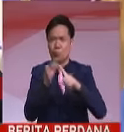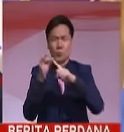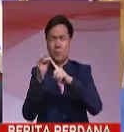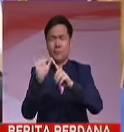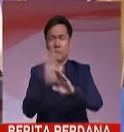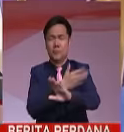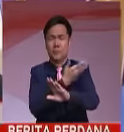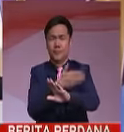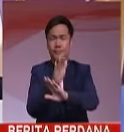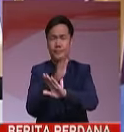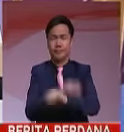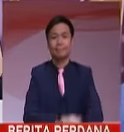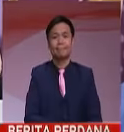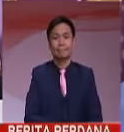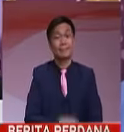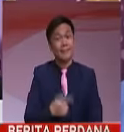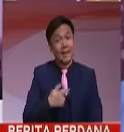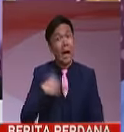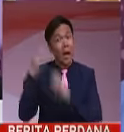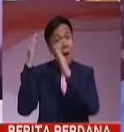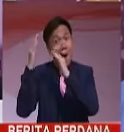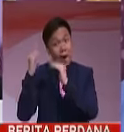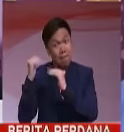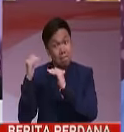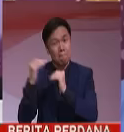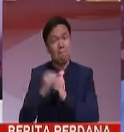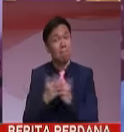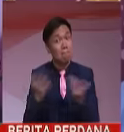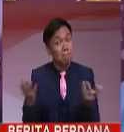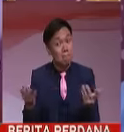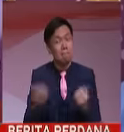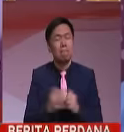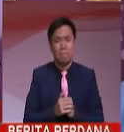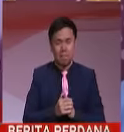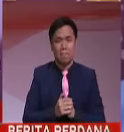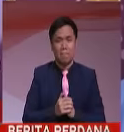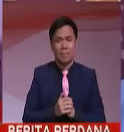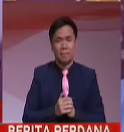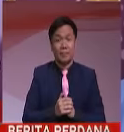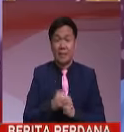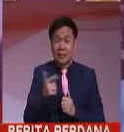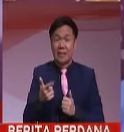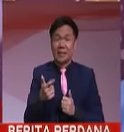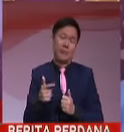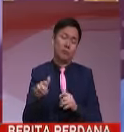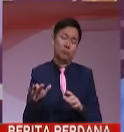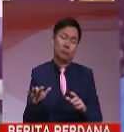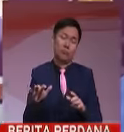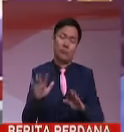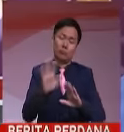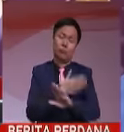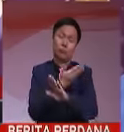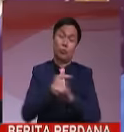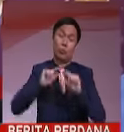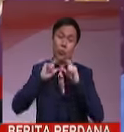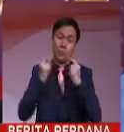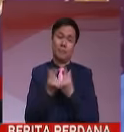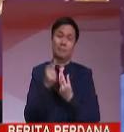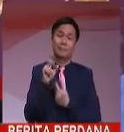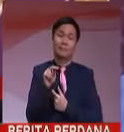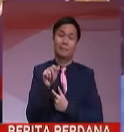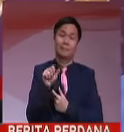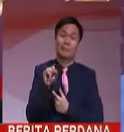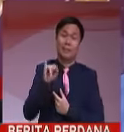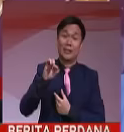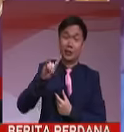gitu adalah satu harapan sebenarnya Bagaimana kami jasa pengganti pejuang atau bepergian nasi DPK awal lagi Jadi kami